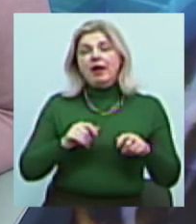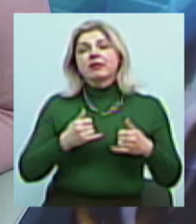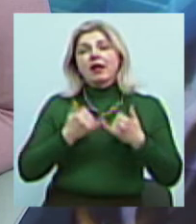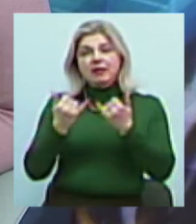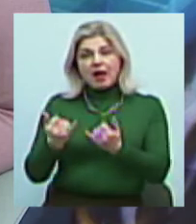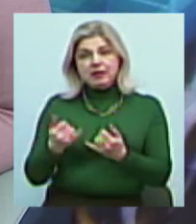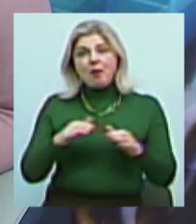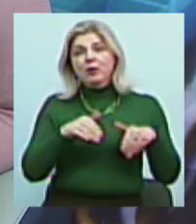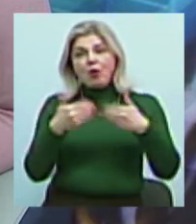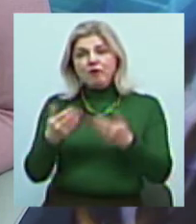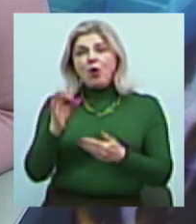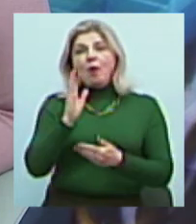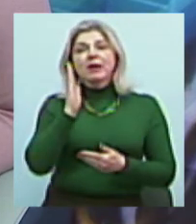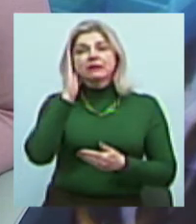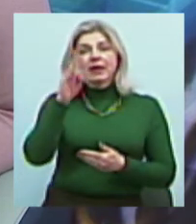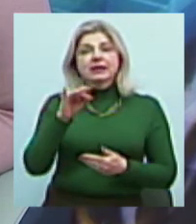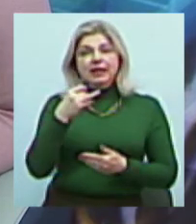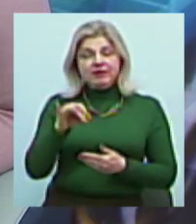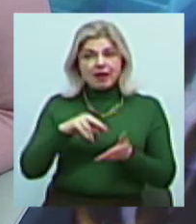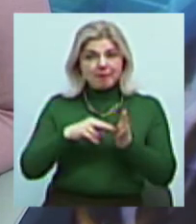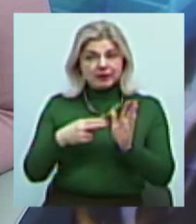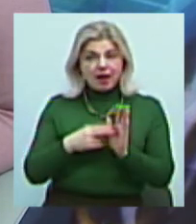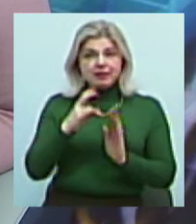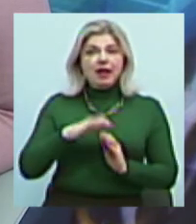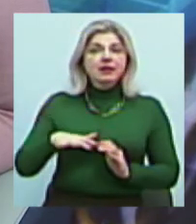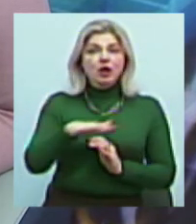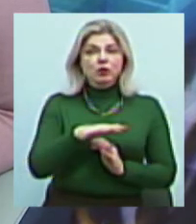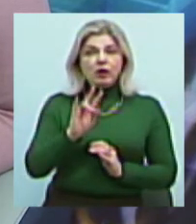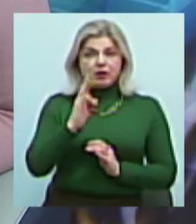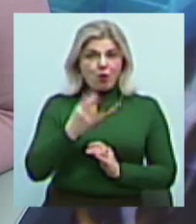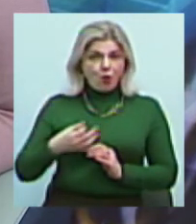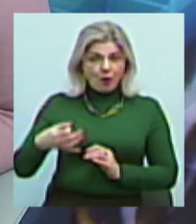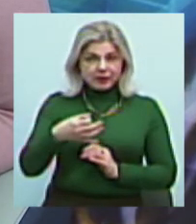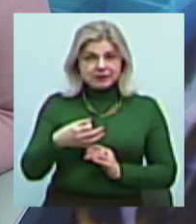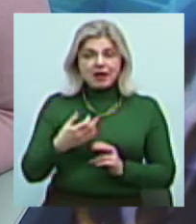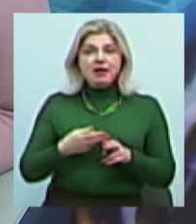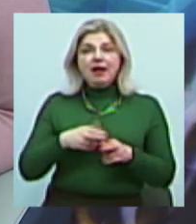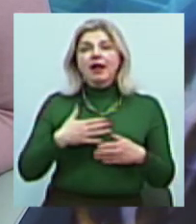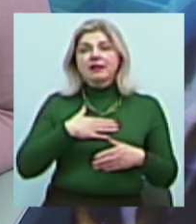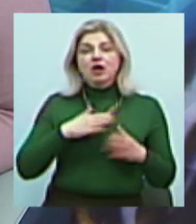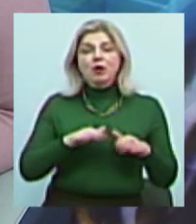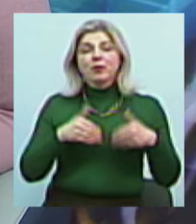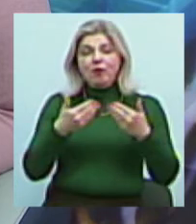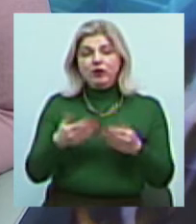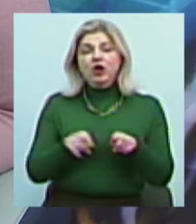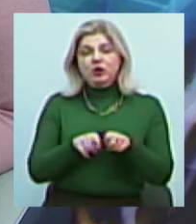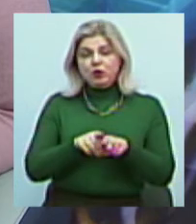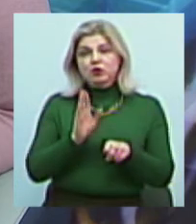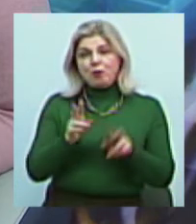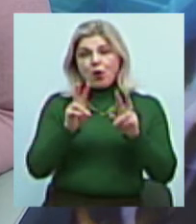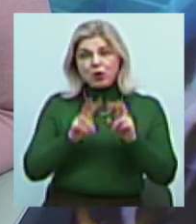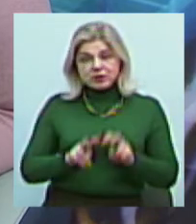до перспективного плану території Миколаївської області, да, які наші пропозиції також будуть